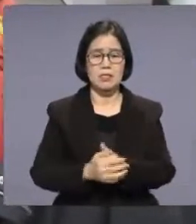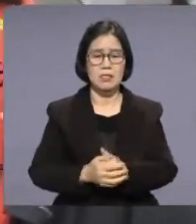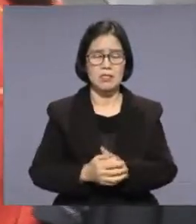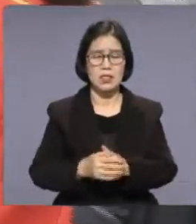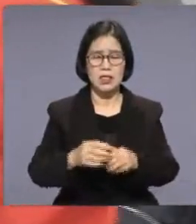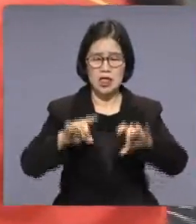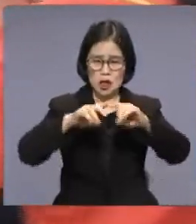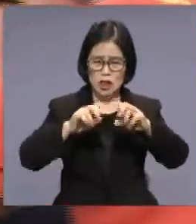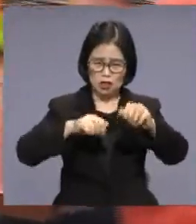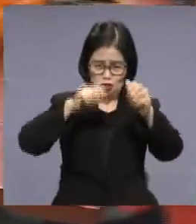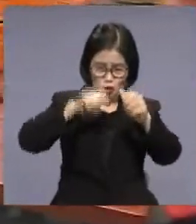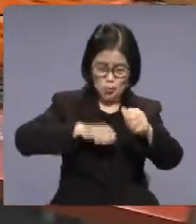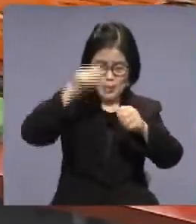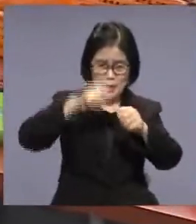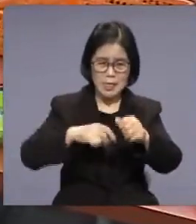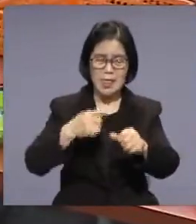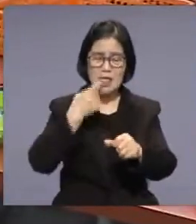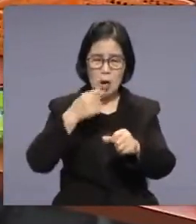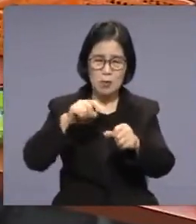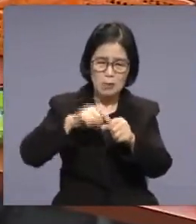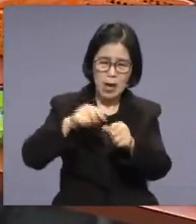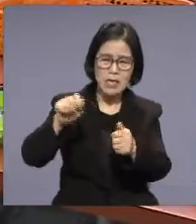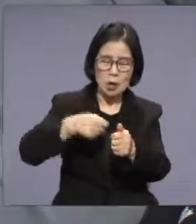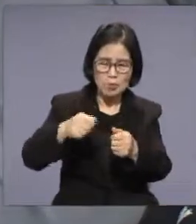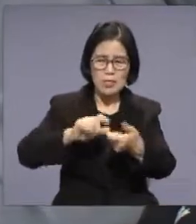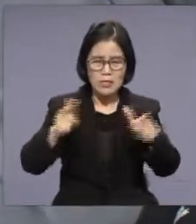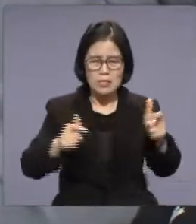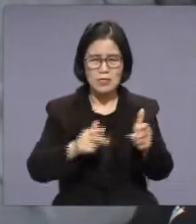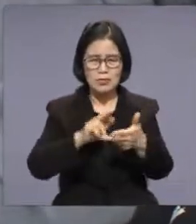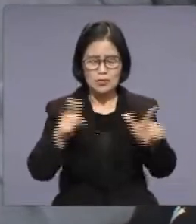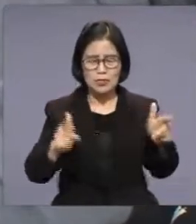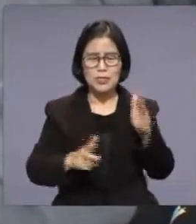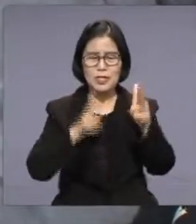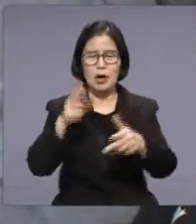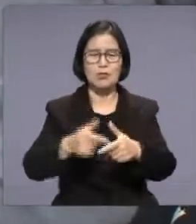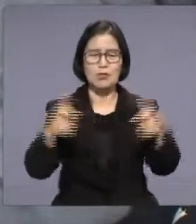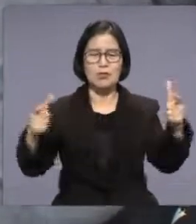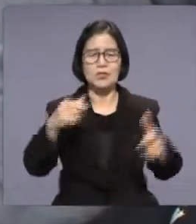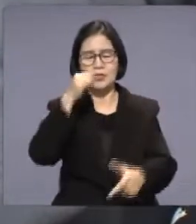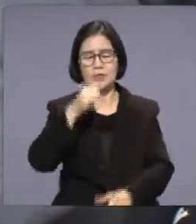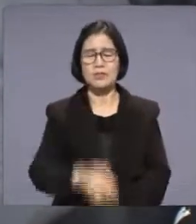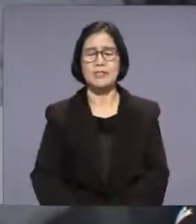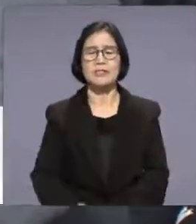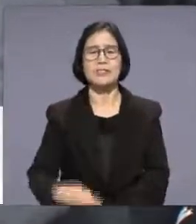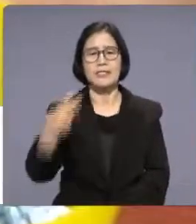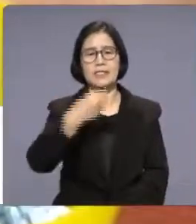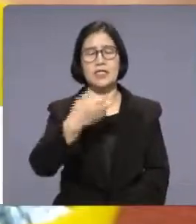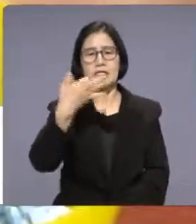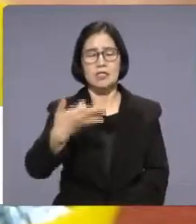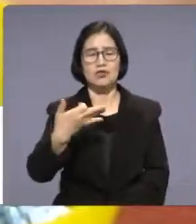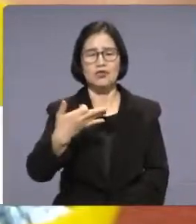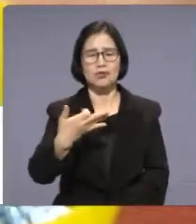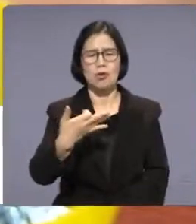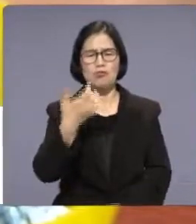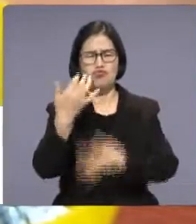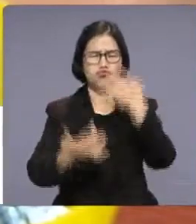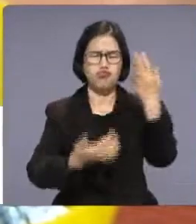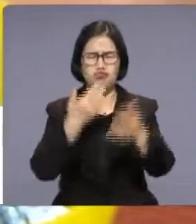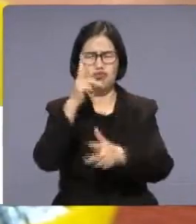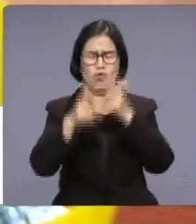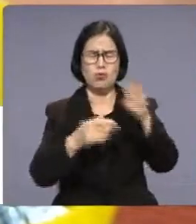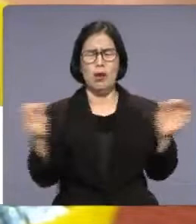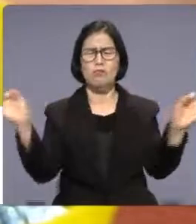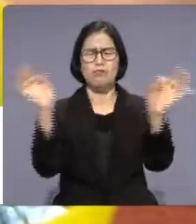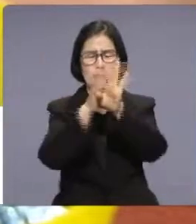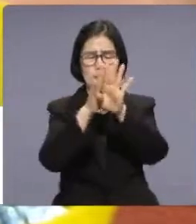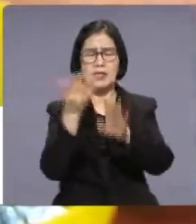단자 조립과 커피방 연필 제작 등으로 사업을 넓히고 있습니다. 지난 2019년 화마가 콩나물 공장을 휩쓸고